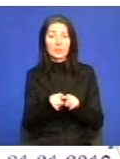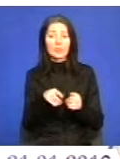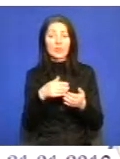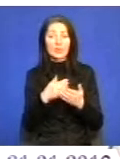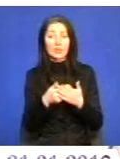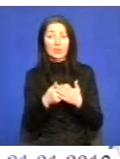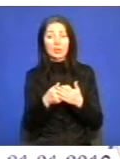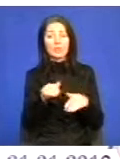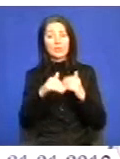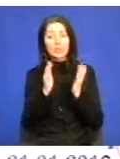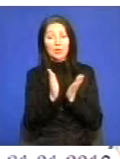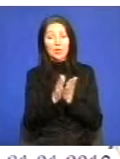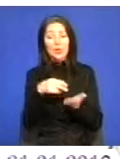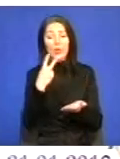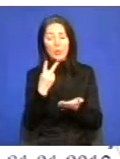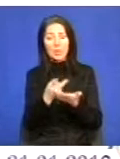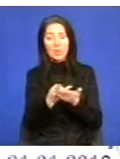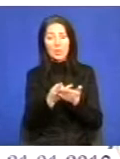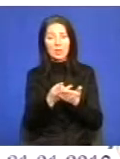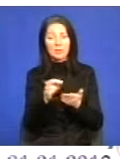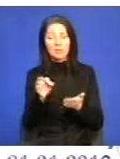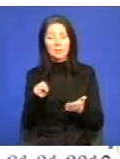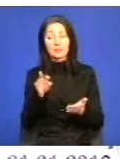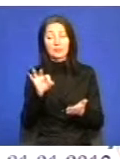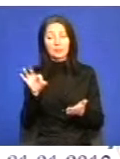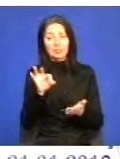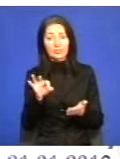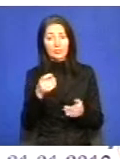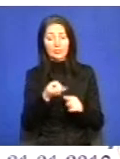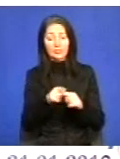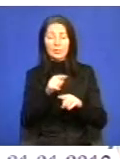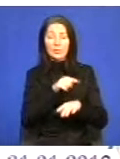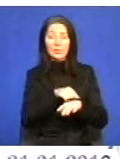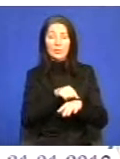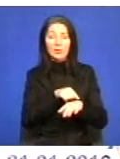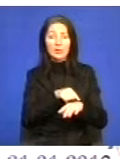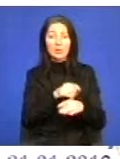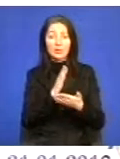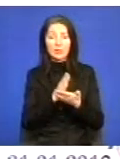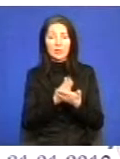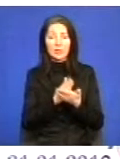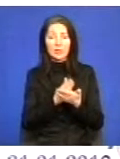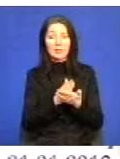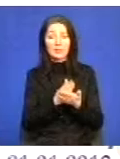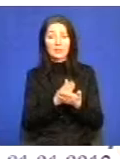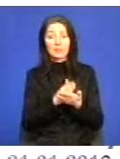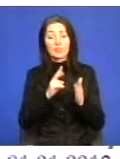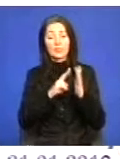Отже, в цілому показник по області на цю годину складає